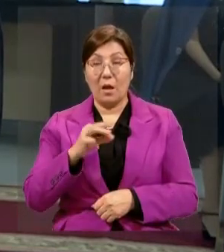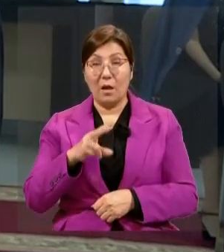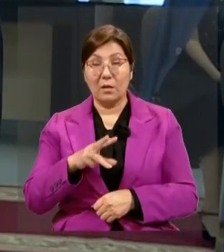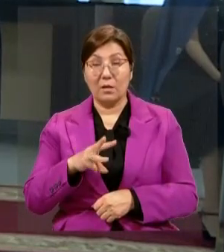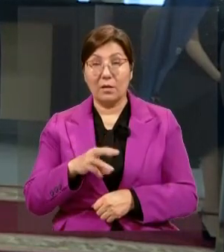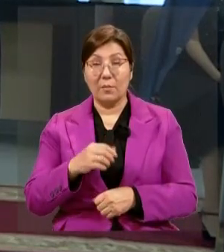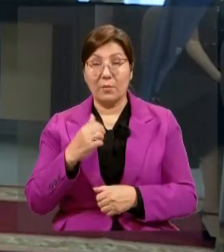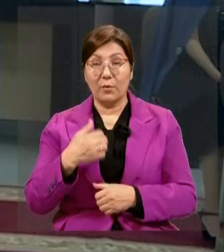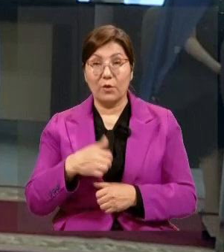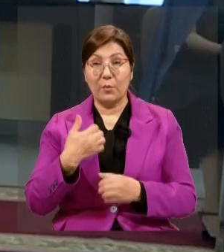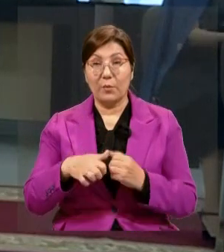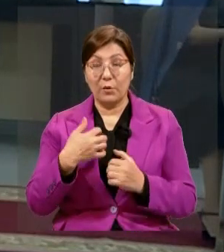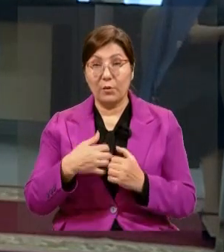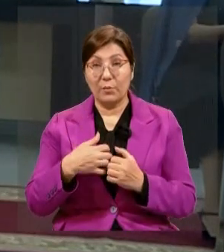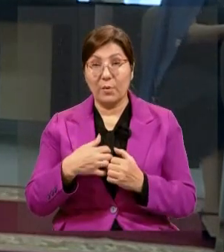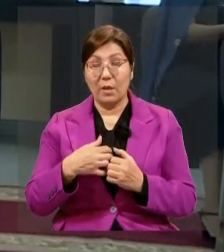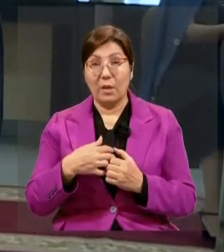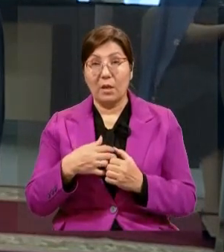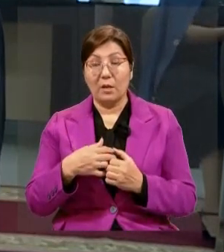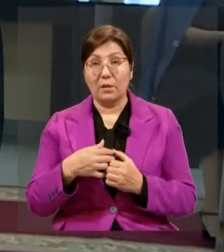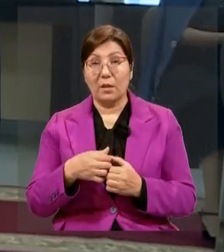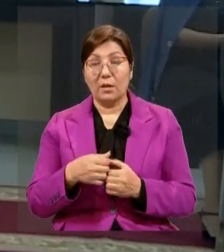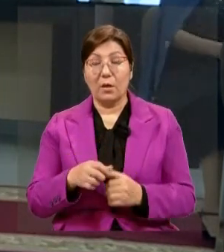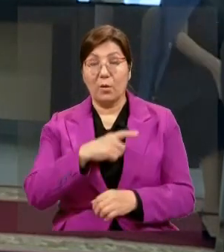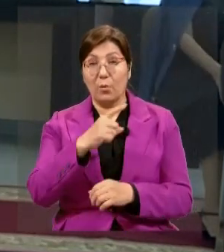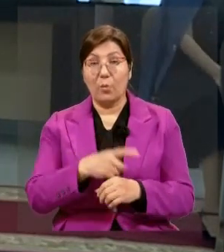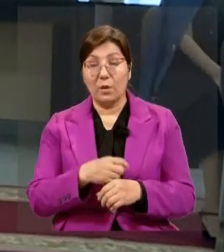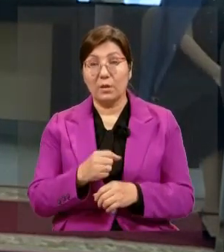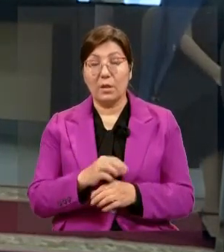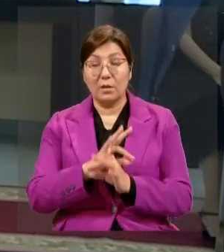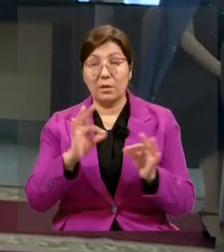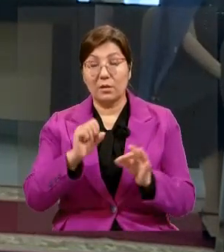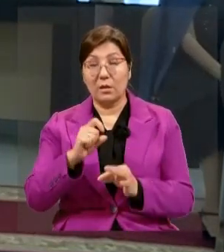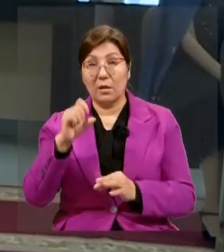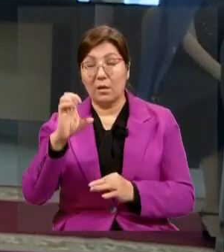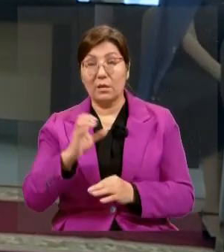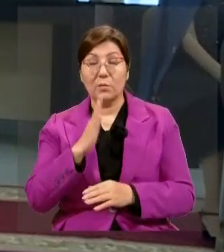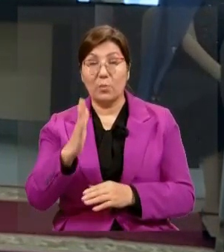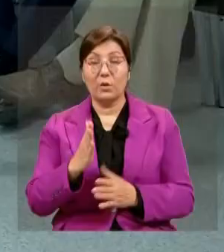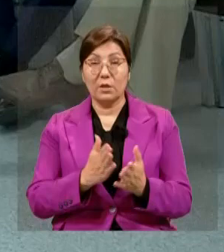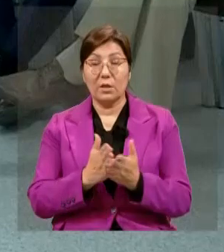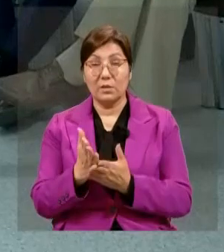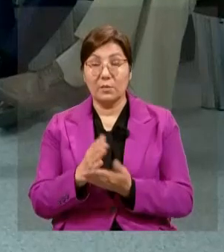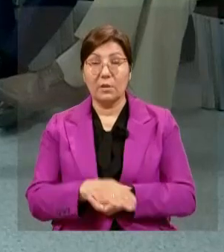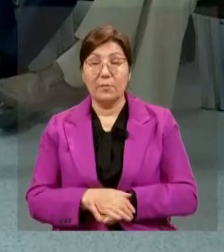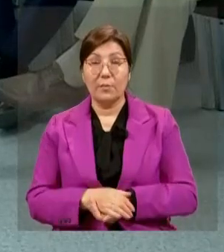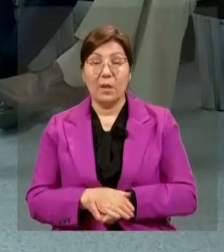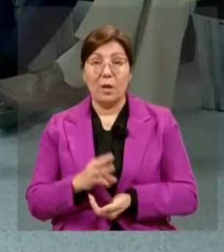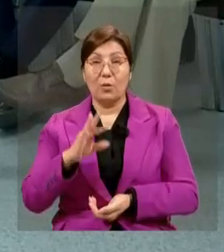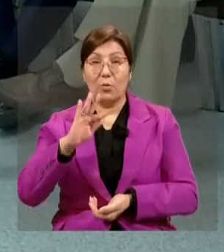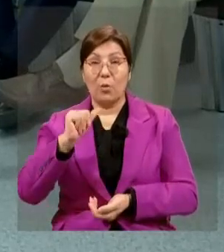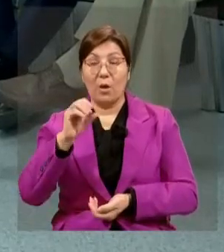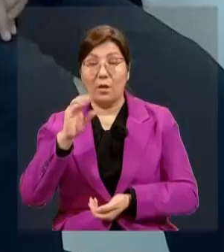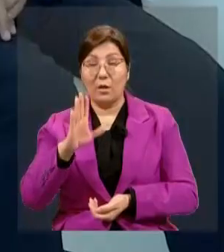аса қуатты, елдің өркендеуіне, өндірістің өркендеуіне болашаққа қызмет ететін нәрсе. Мемлекет басшысы Қасым